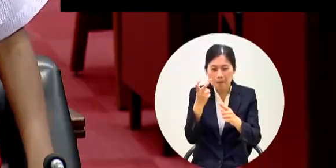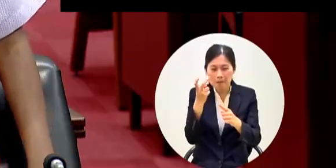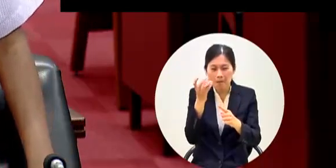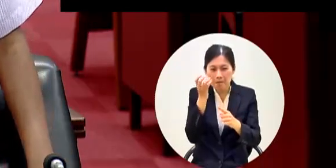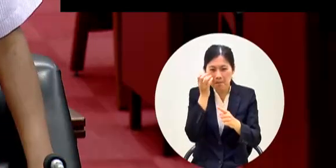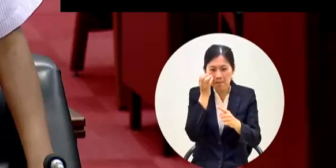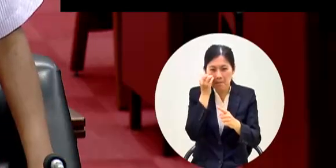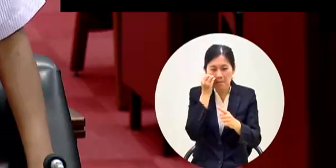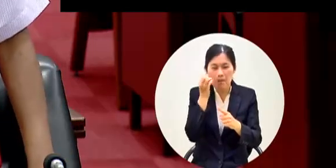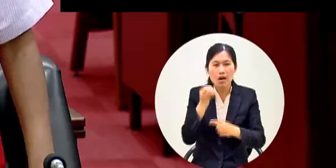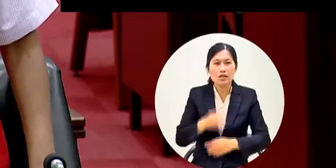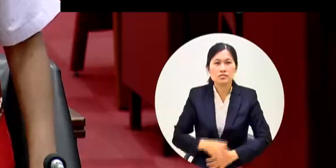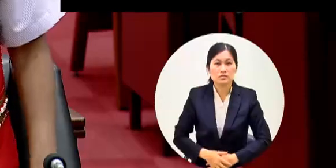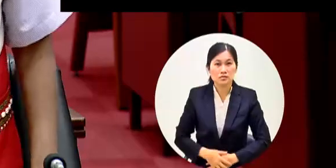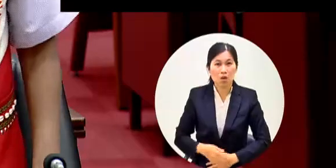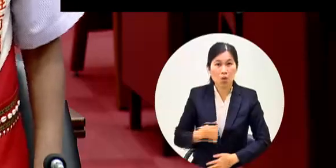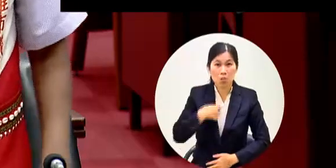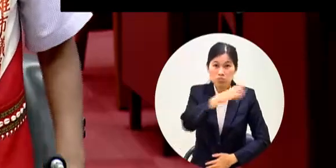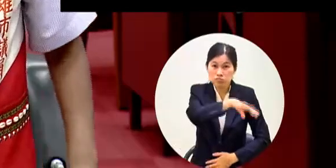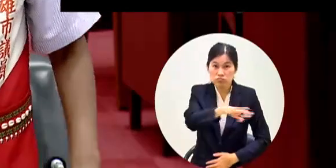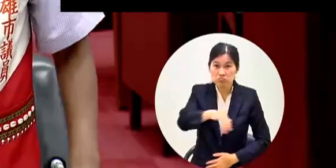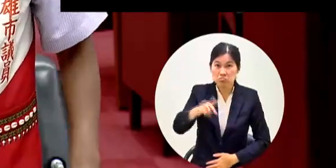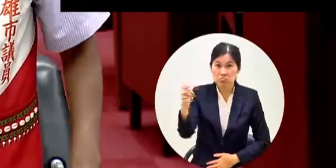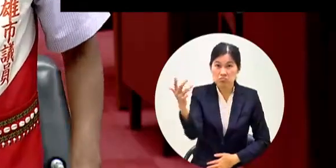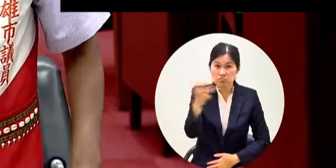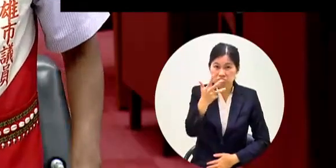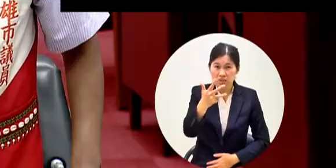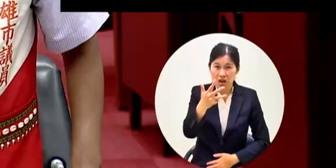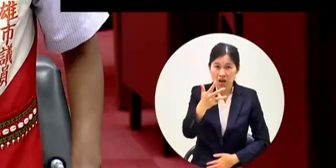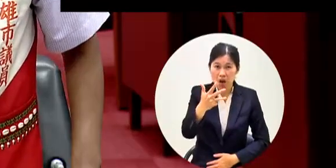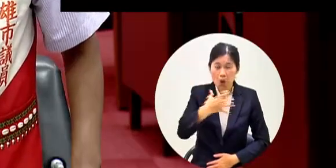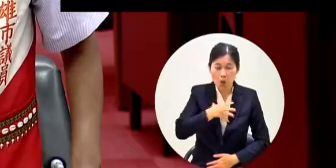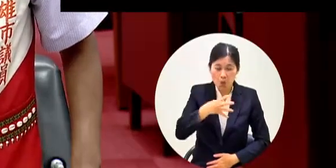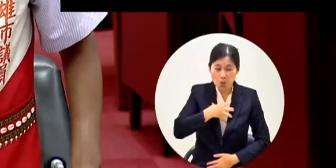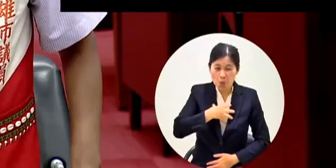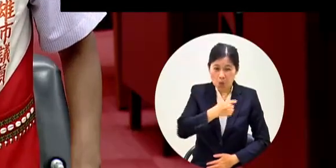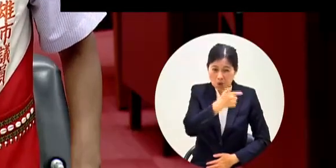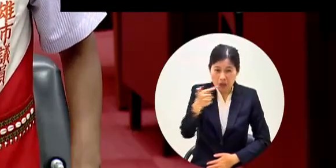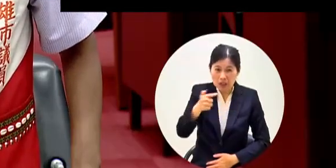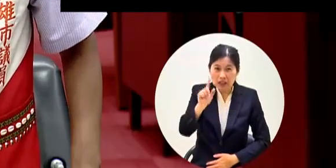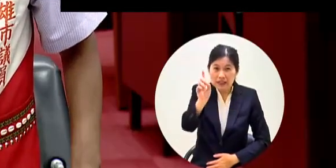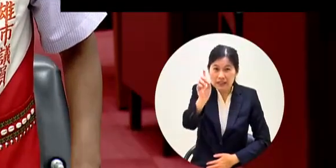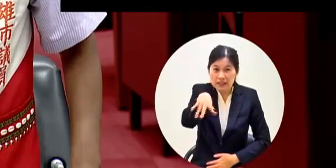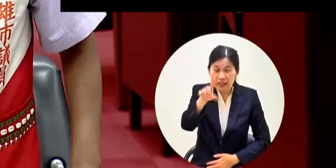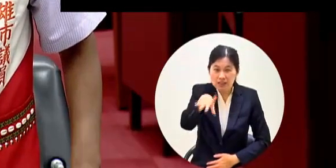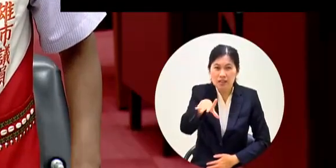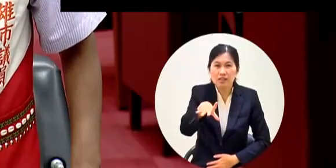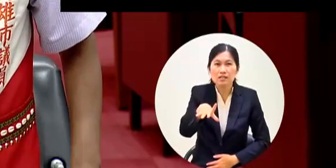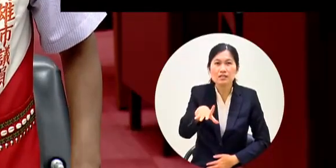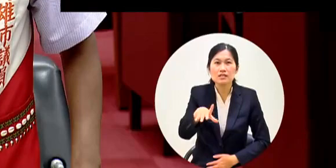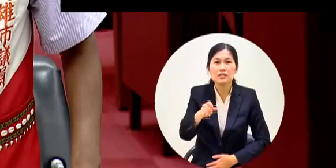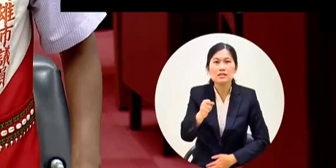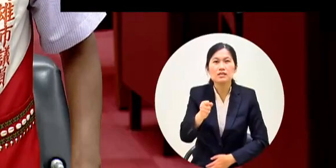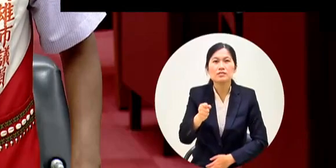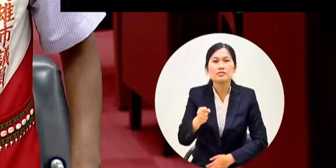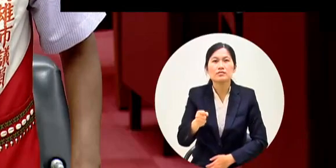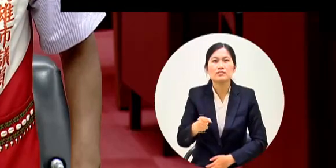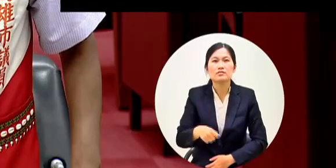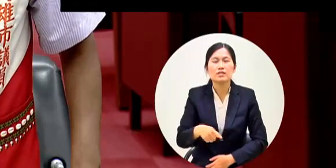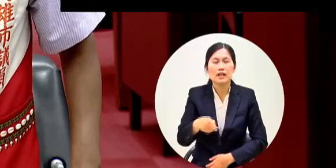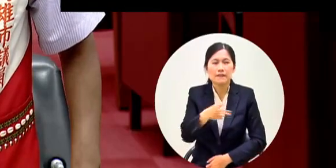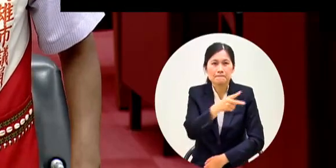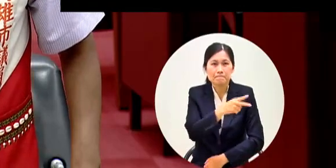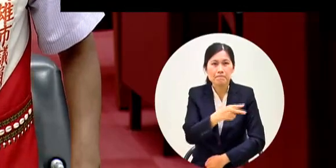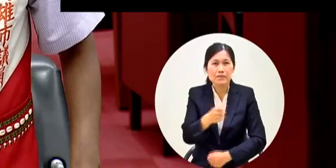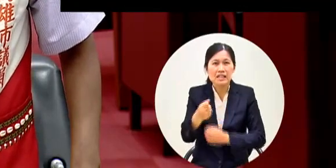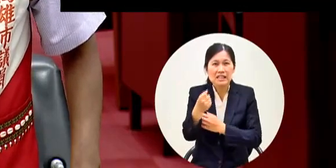谢谢。那我就分，来，水利局。 水利局局长有没有